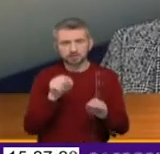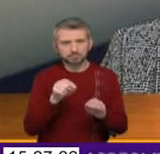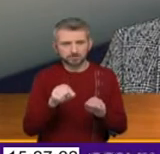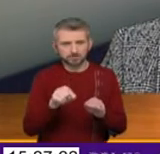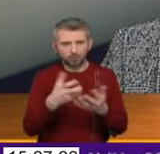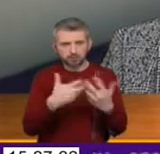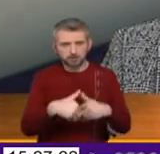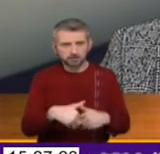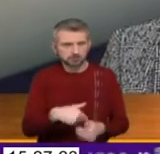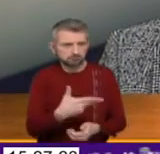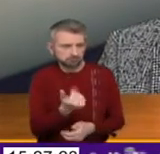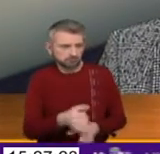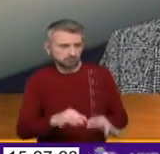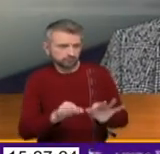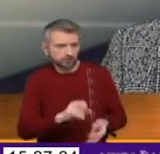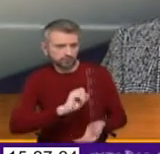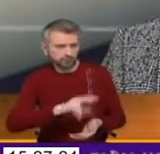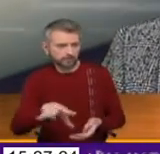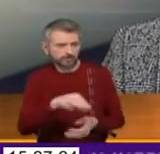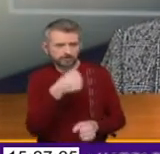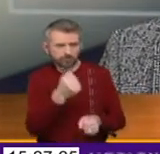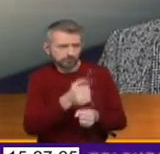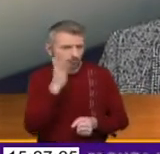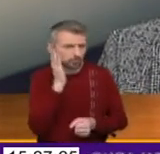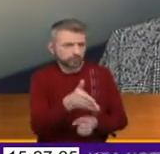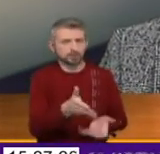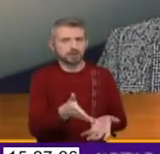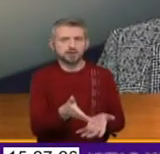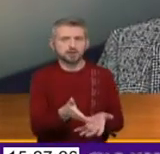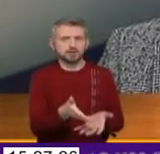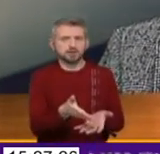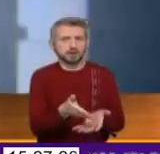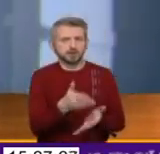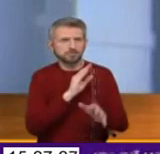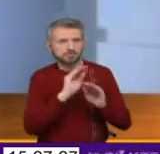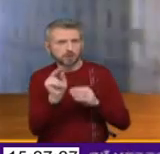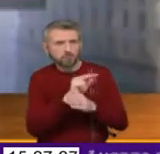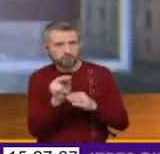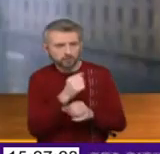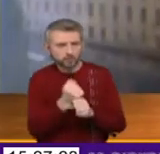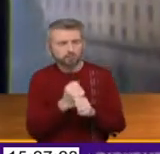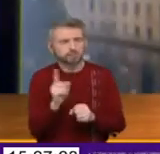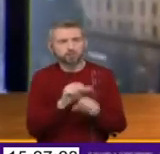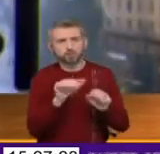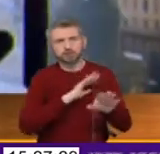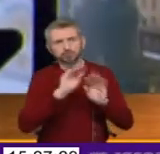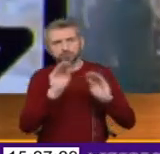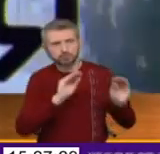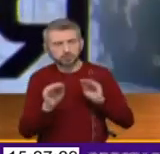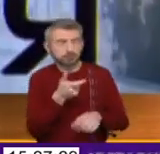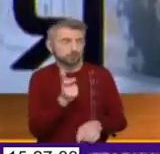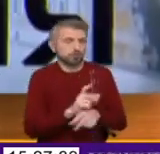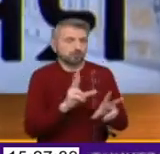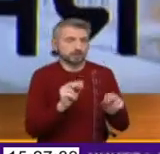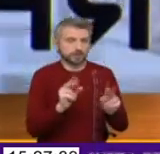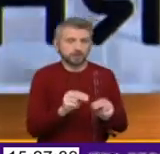функціональне обладнання? Вона каже: так, звичайно, ми зараз це зробимо. Там і такий косметичний ремонт для того, щоб ви могли її встановити. Були надзвичайно